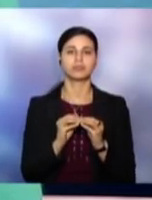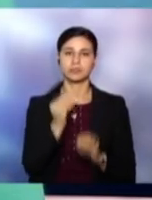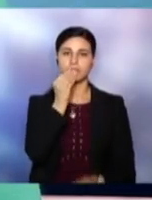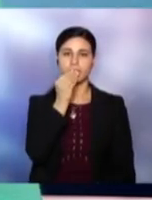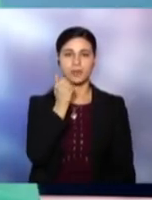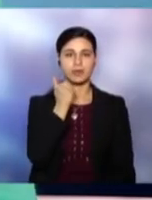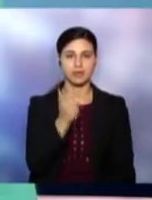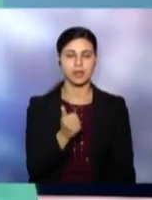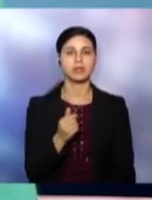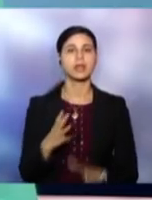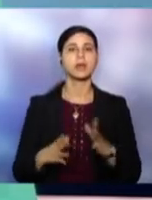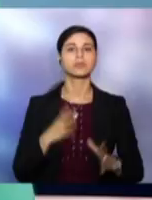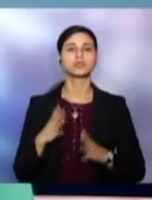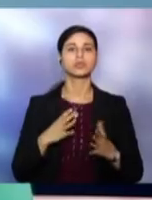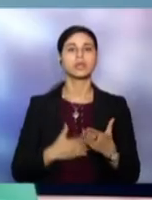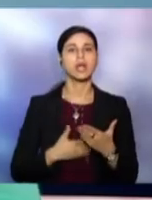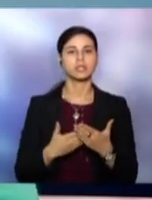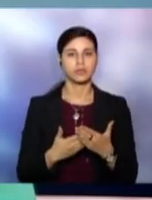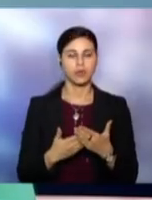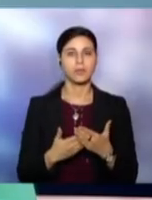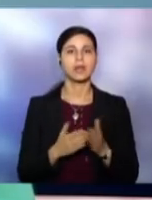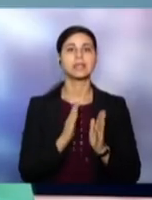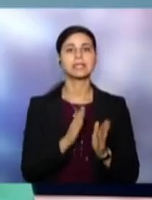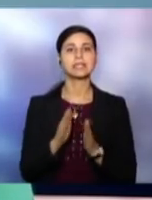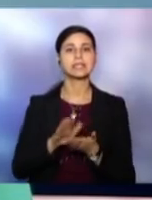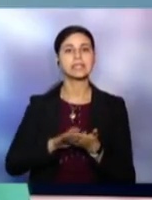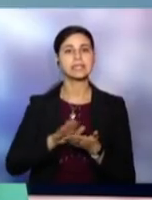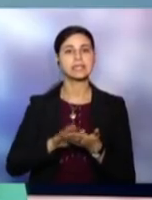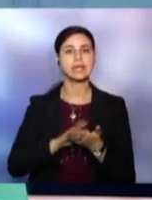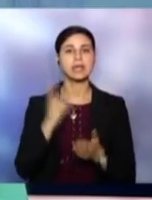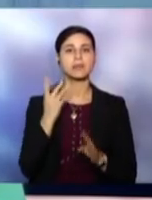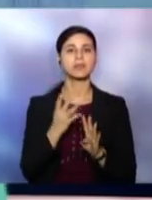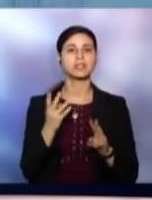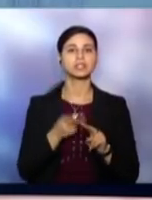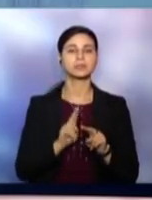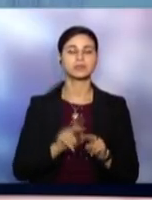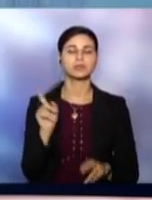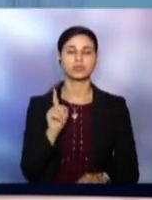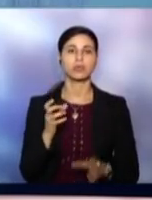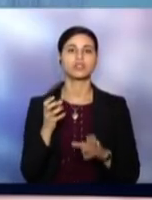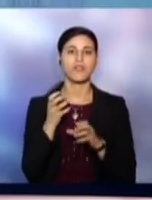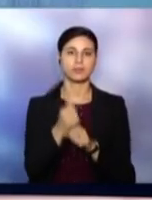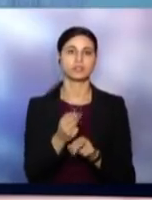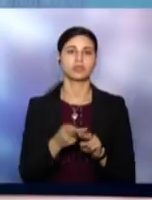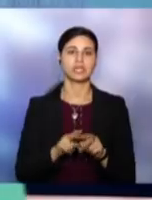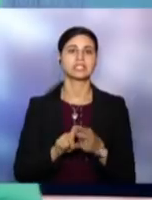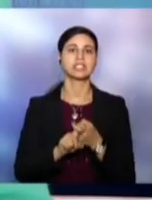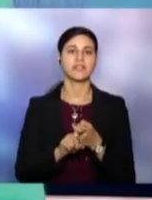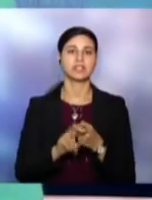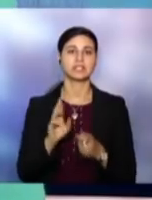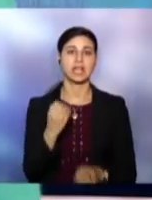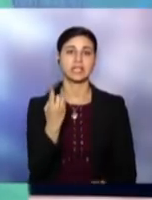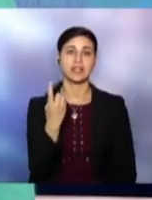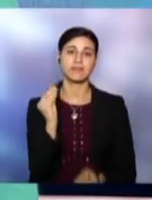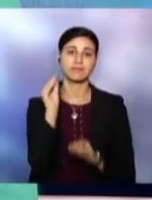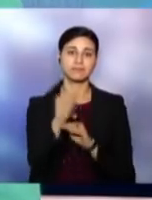ჯანსაღი კვება, ფიზიკური აქტივობა, ჰიგიენა პირველ რიგში, იმისთვის, რომ შევამციროთ ეს ინფექციები და კიდევ